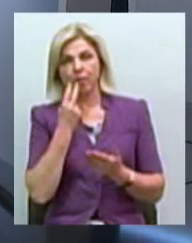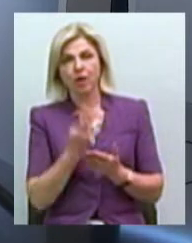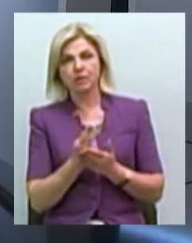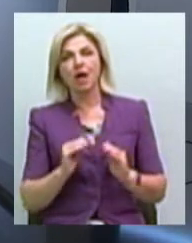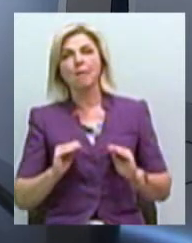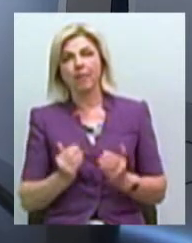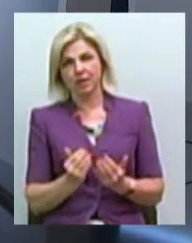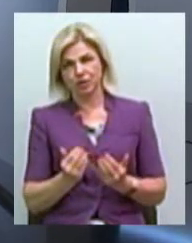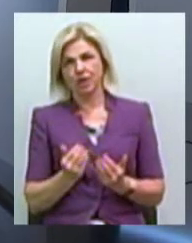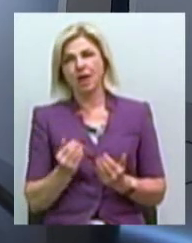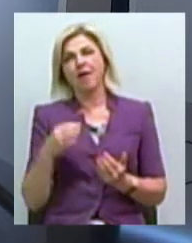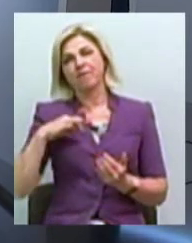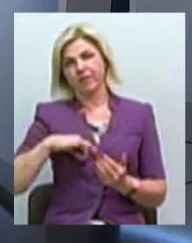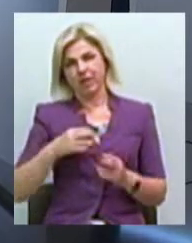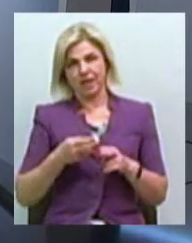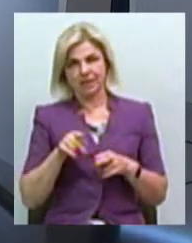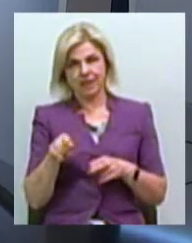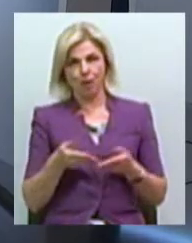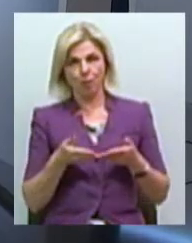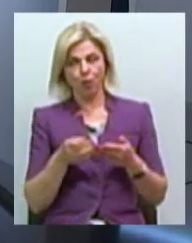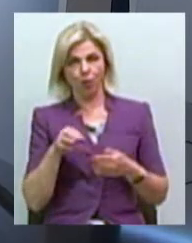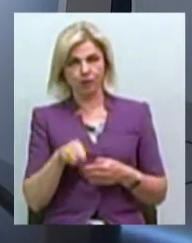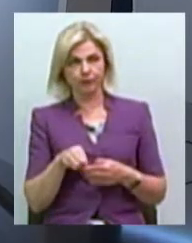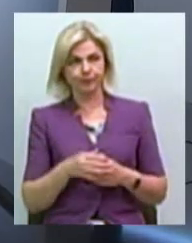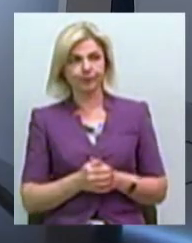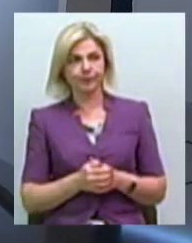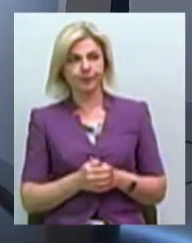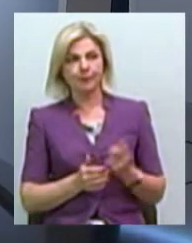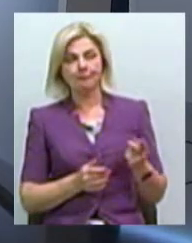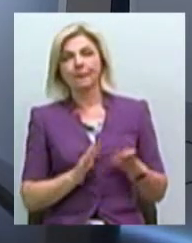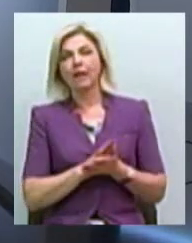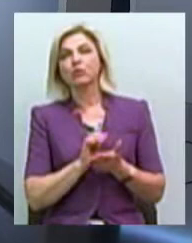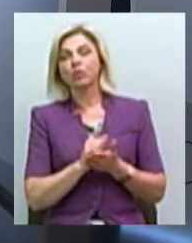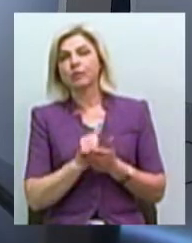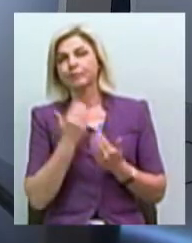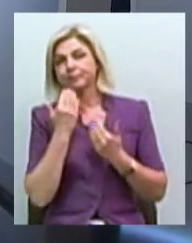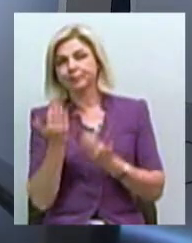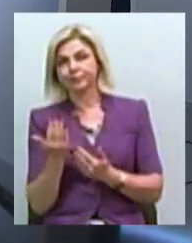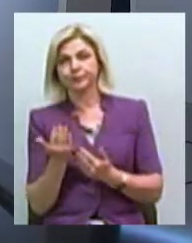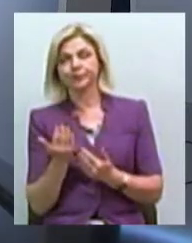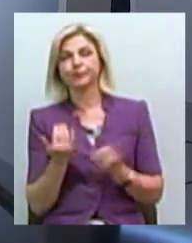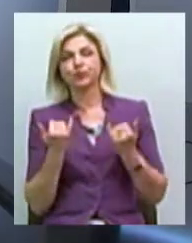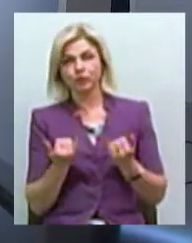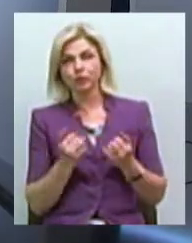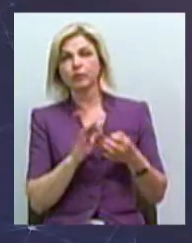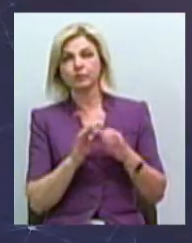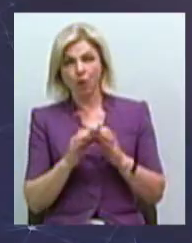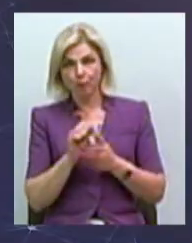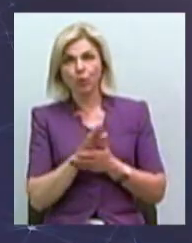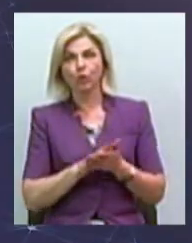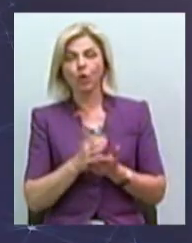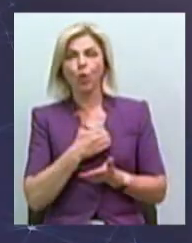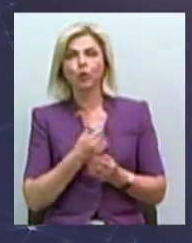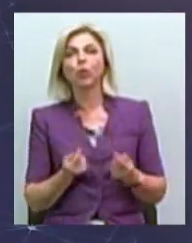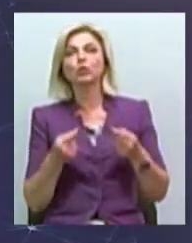менш привабливість цього порту. І зараз продовжимо по логіці і по мотивації. Я все ж таки хотів би уточнити.